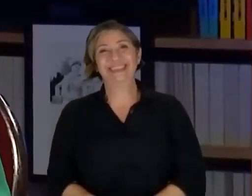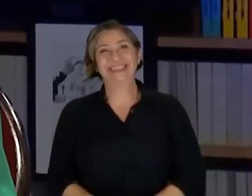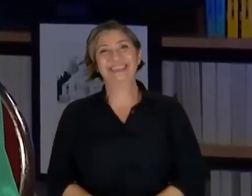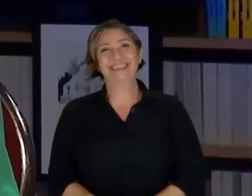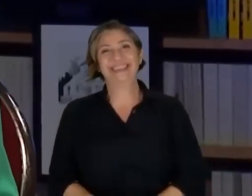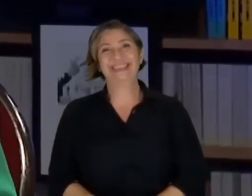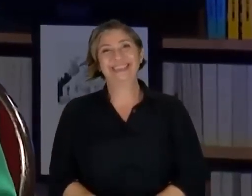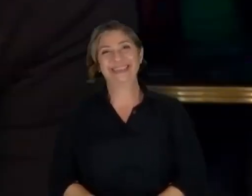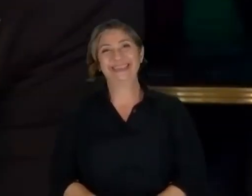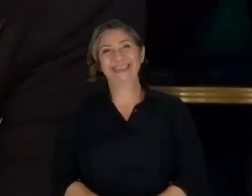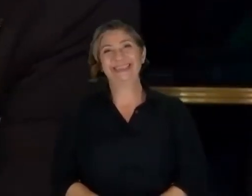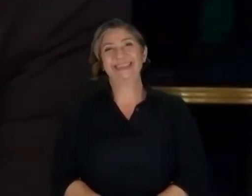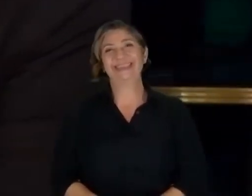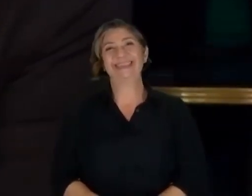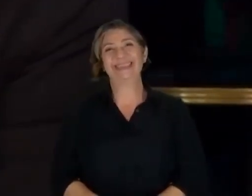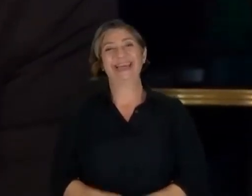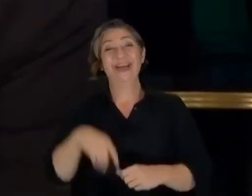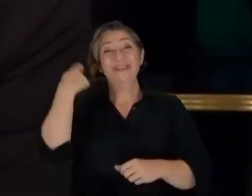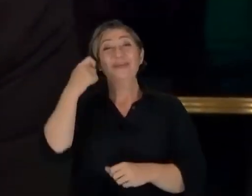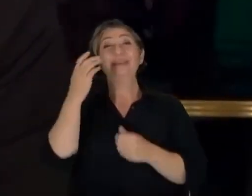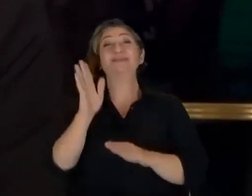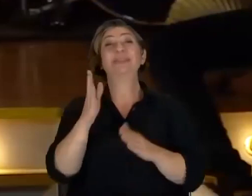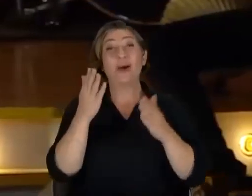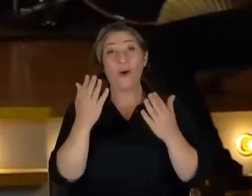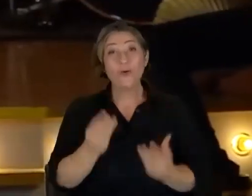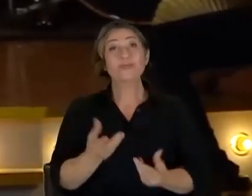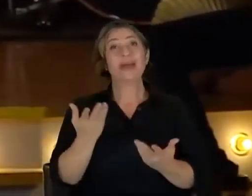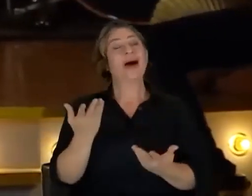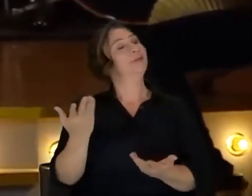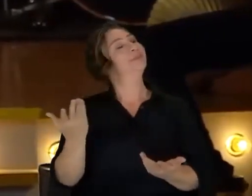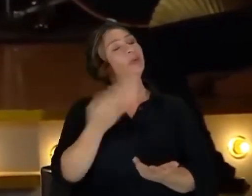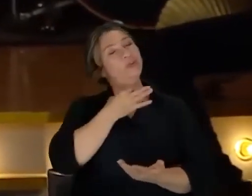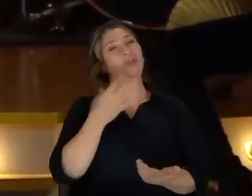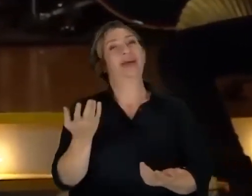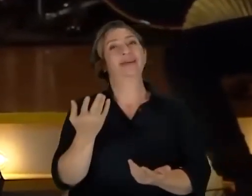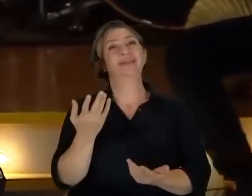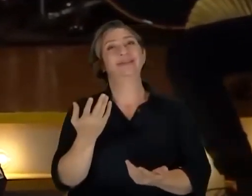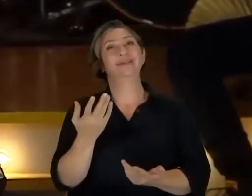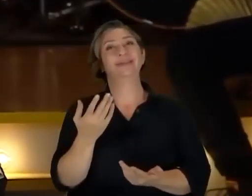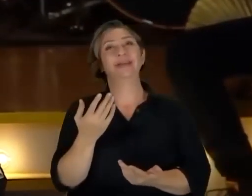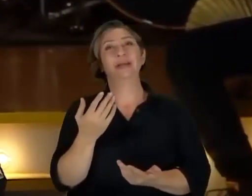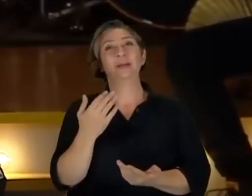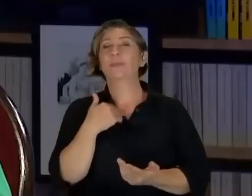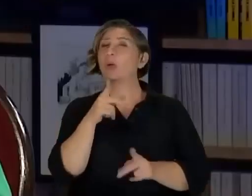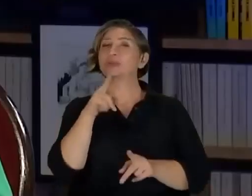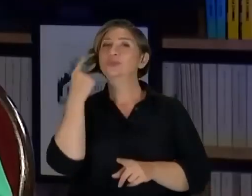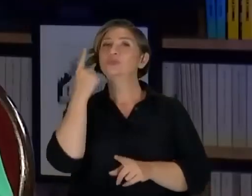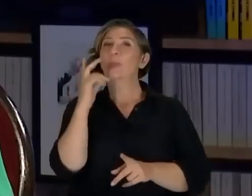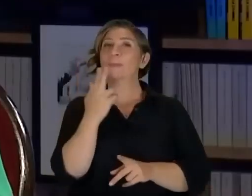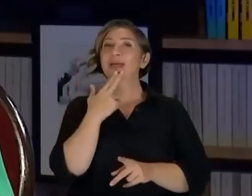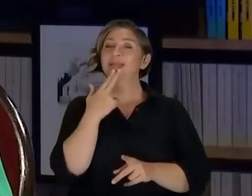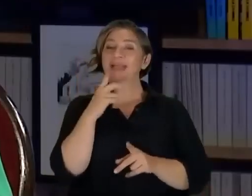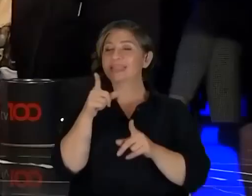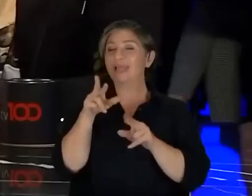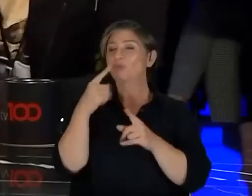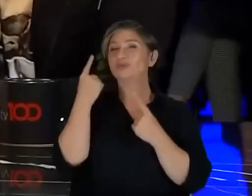bakmıyor. Ben bir çekeceğim. Kimse filme getirecek bana. Ya olur mu öyle bir şey ya? Bu kapattım ya. Hiç öyle düşünmüyor. Çok teşekkür ederim. Evet yani kadınlar